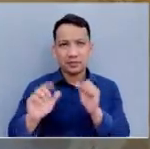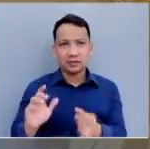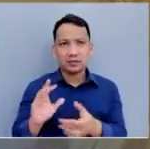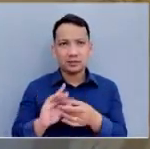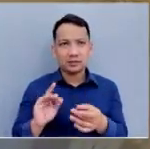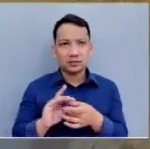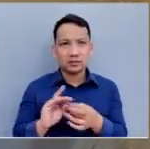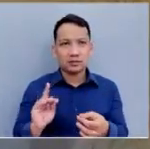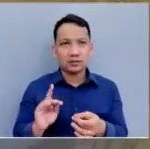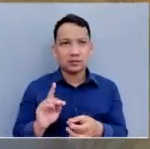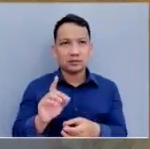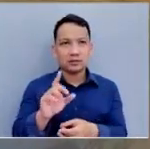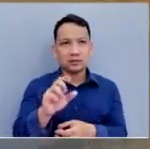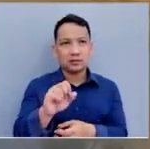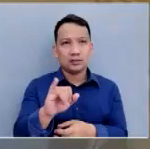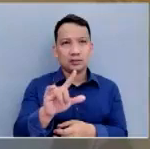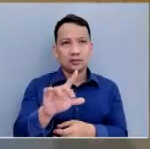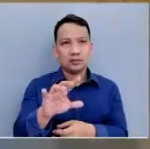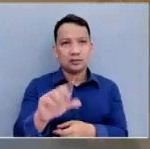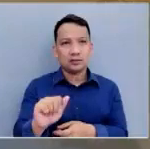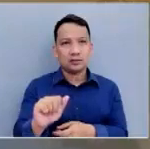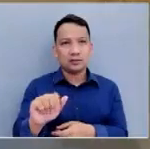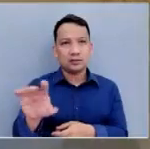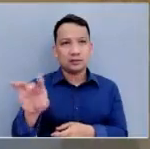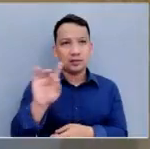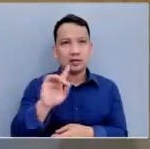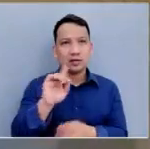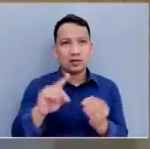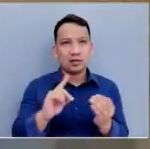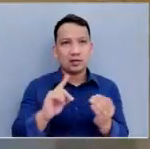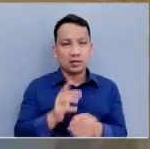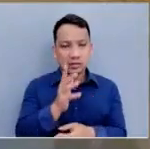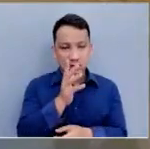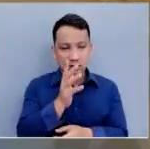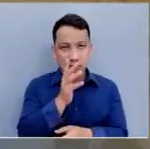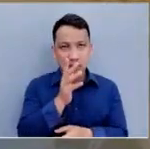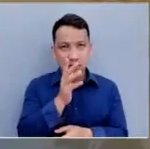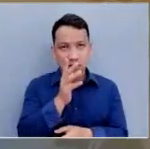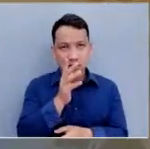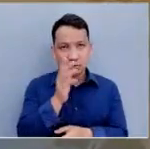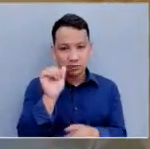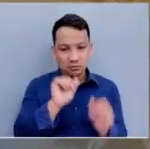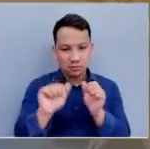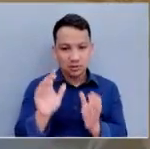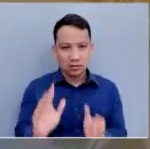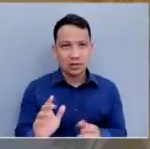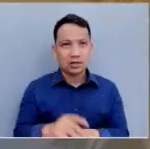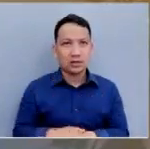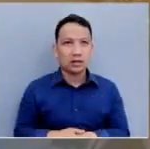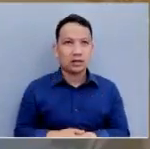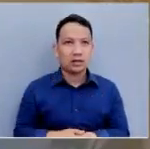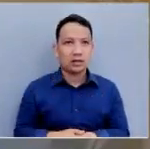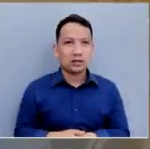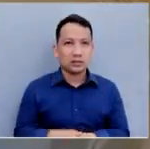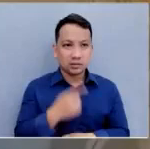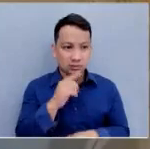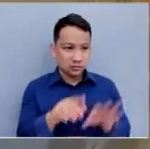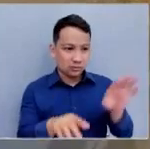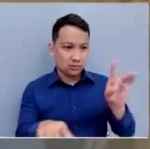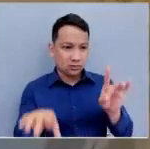ng Sylvia's choice. Kung uunahin ang pagiging ina o pagiging artista. Sino ang pipiliin